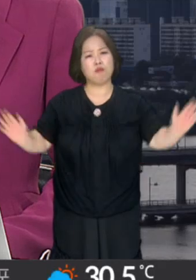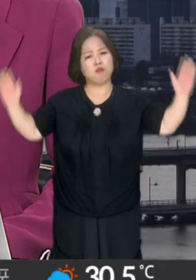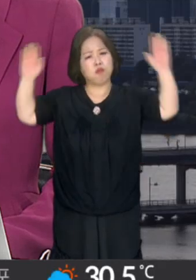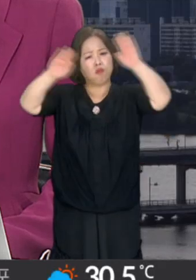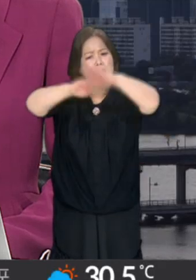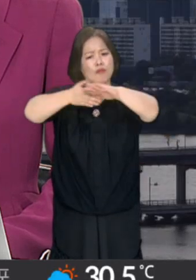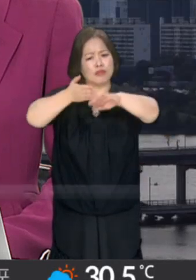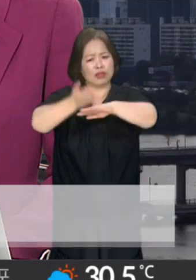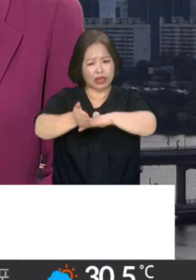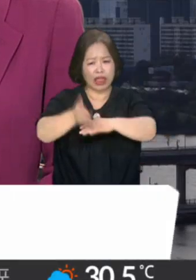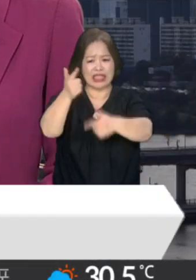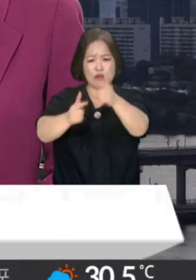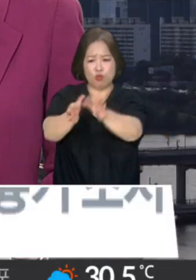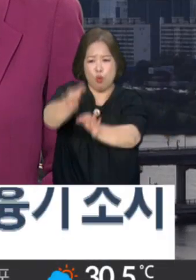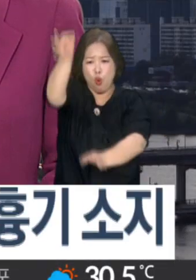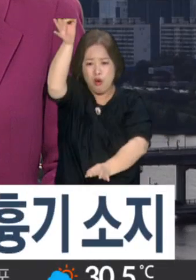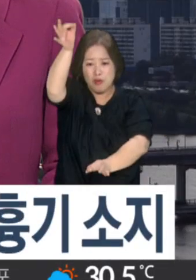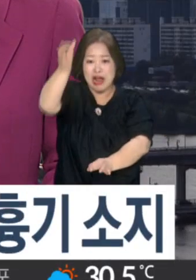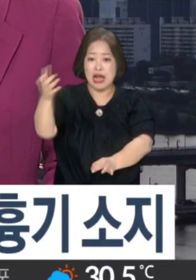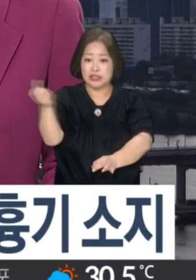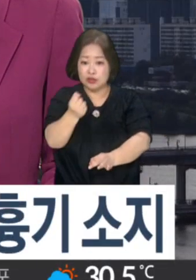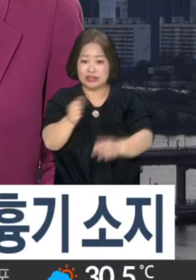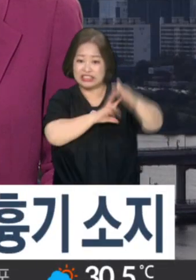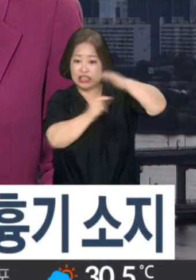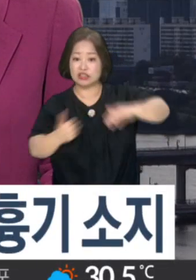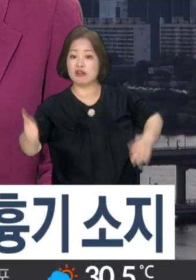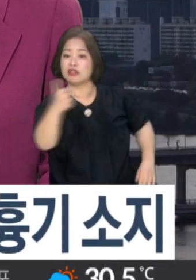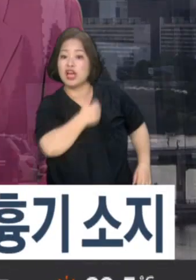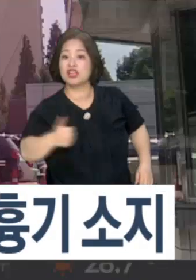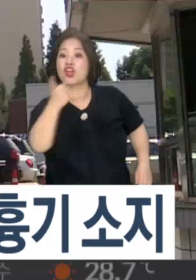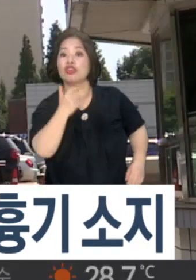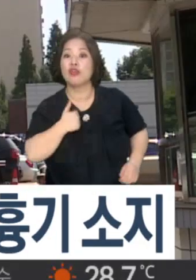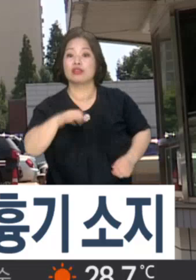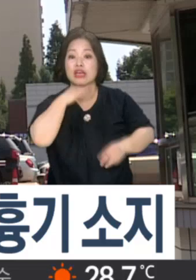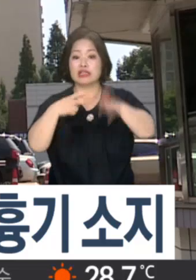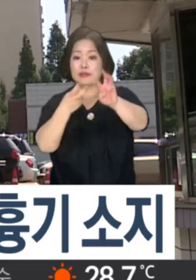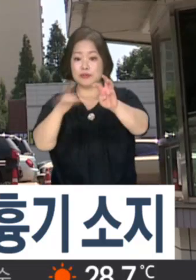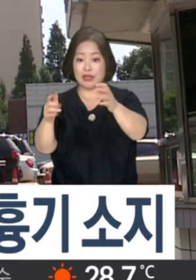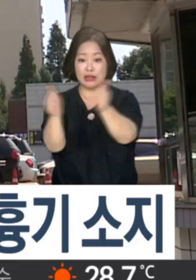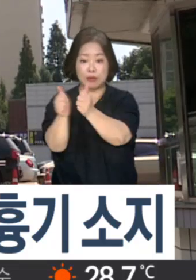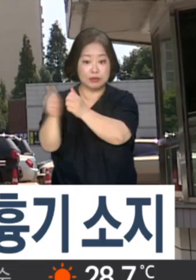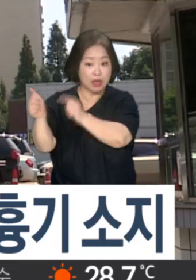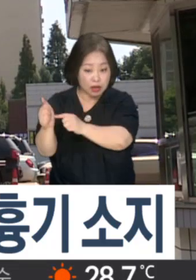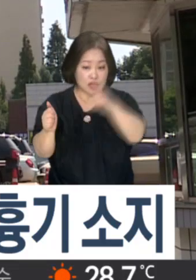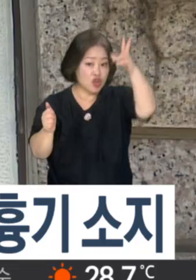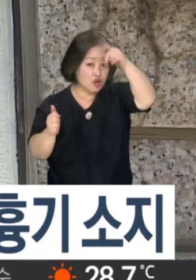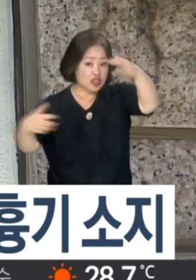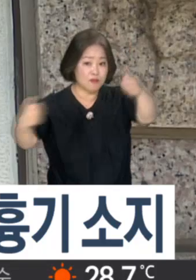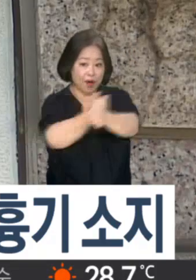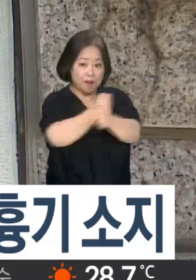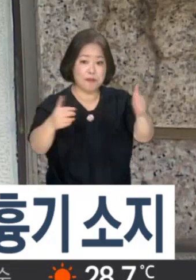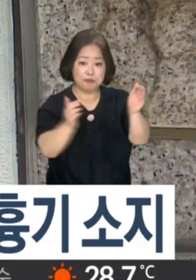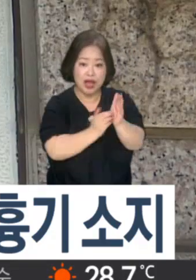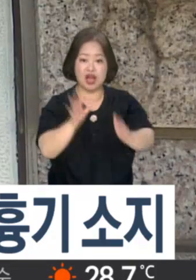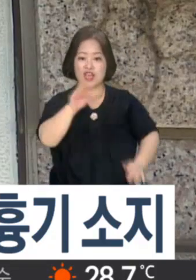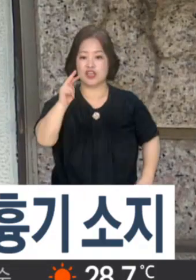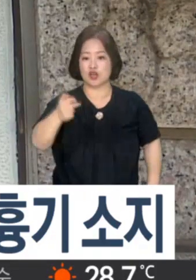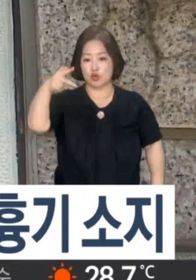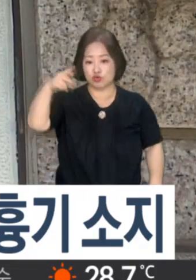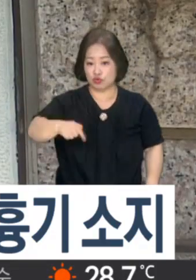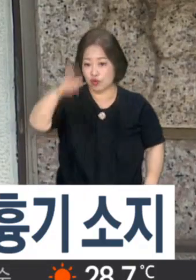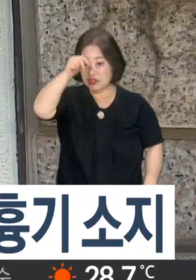늦은 밤 목검을 들고 지하철역 주변을 돌아다니던 30대 남성이 경찰을 폭행했습니다. 인천